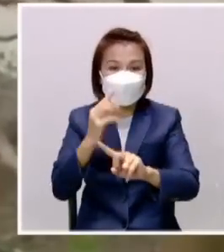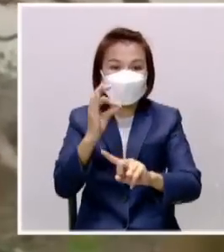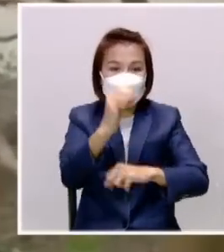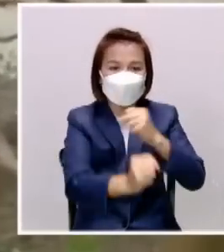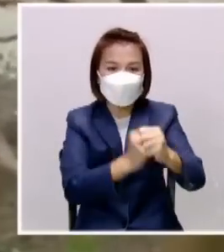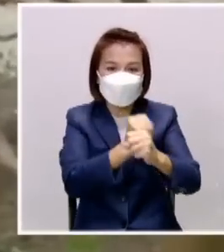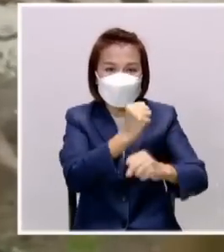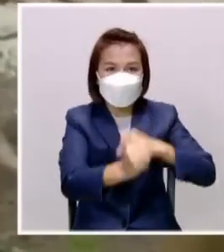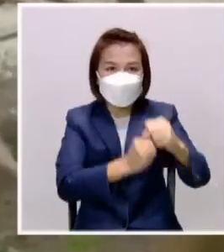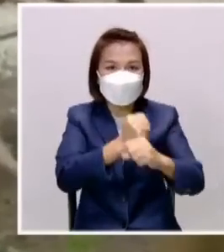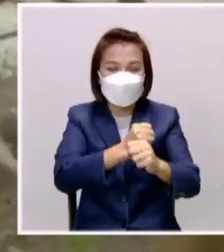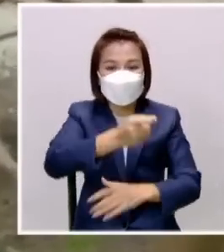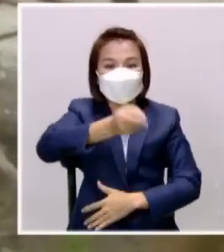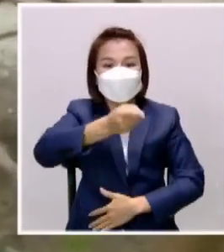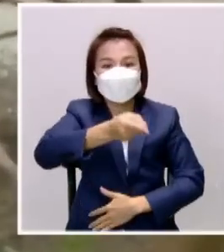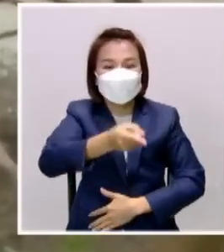ปีค่ะ ไ